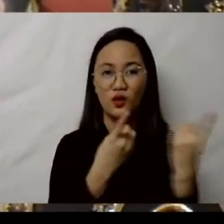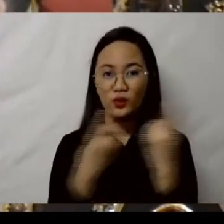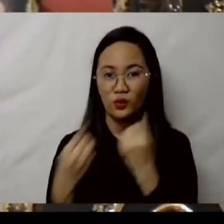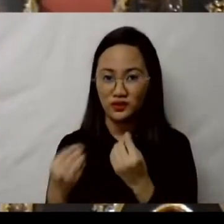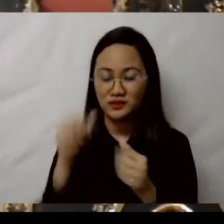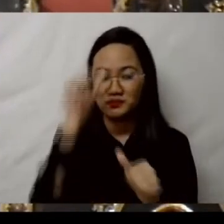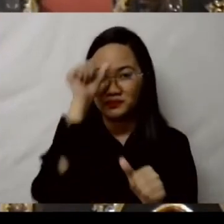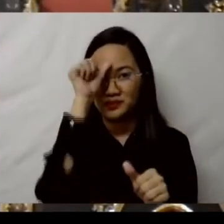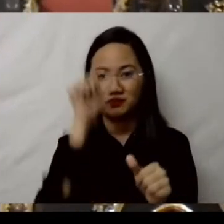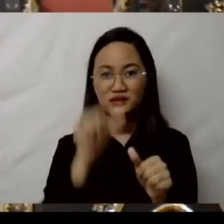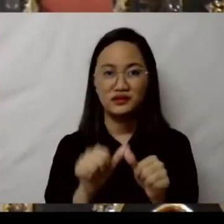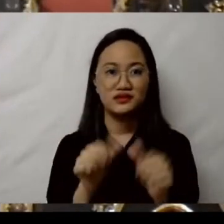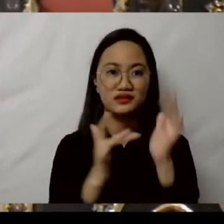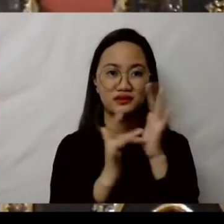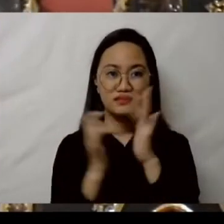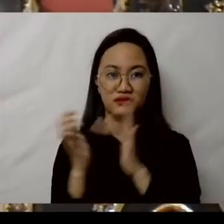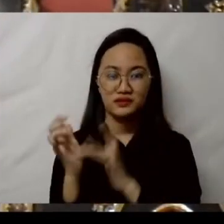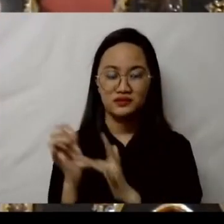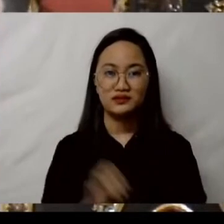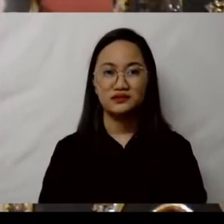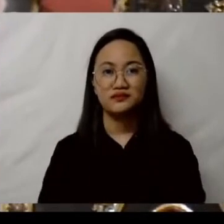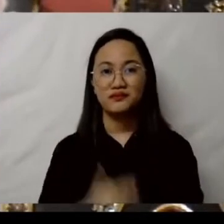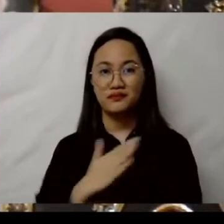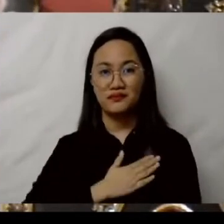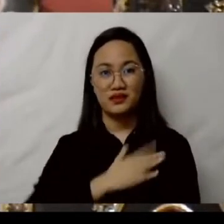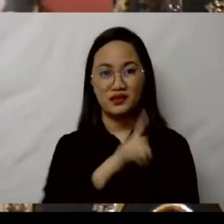sa pag-alala sa akin."